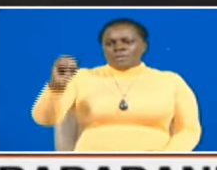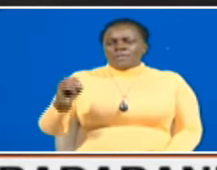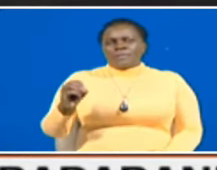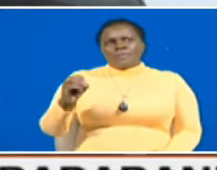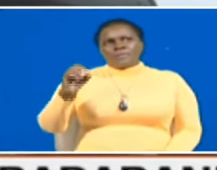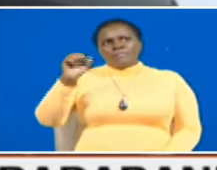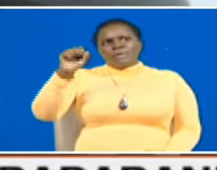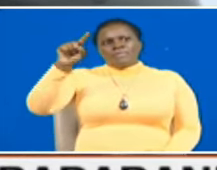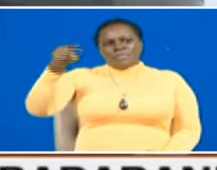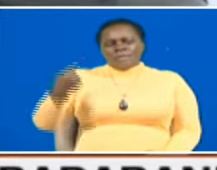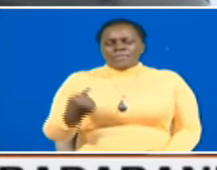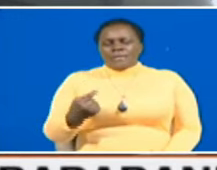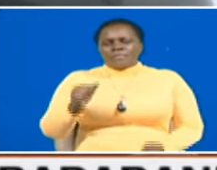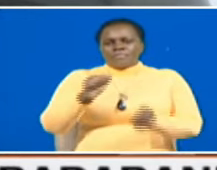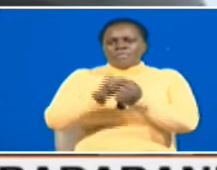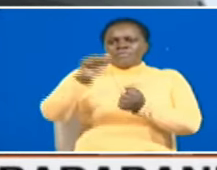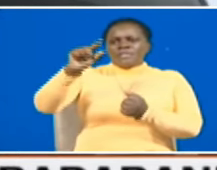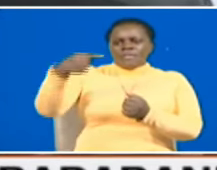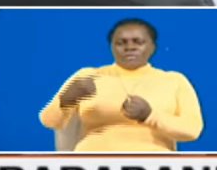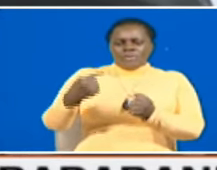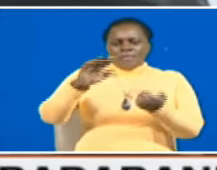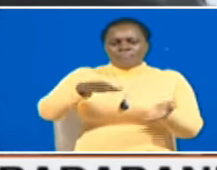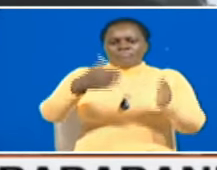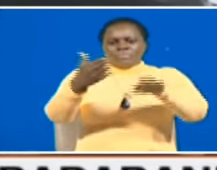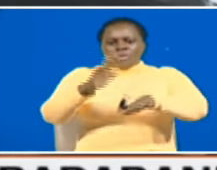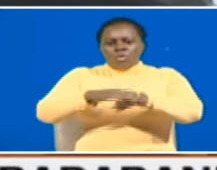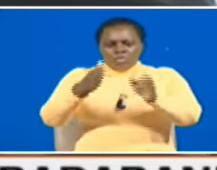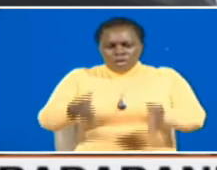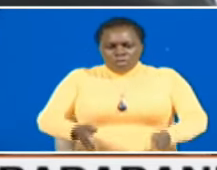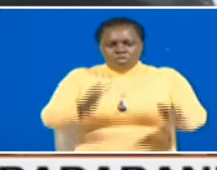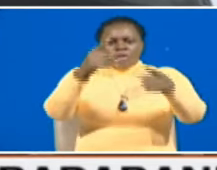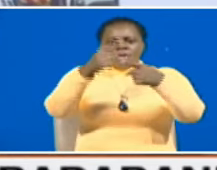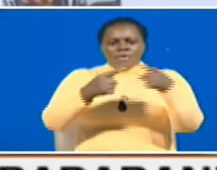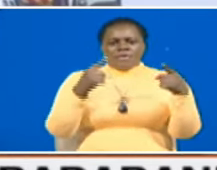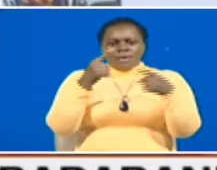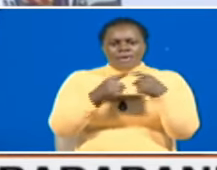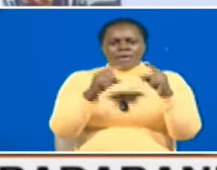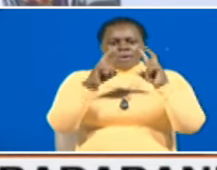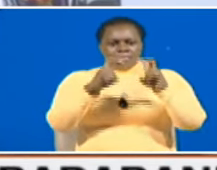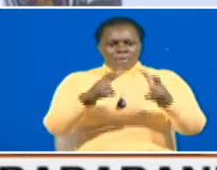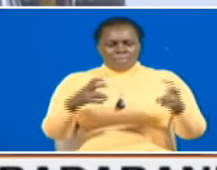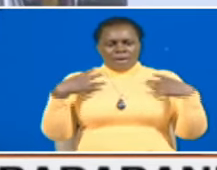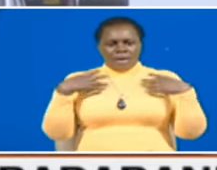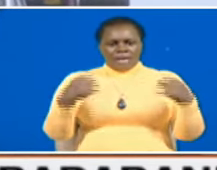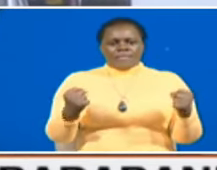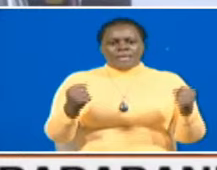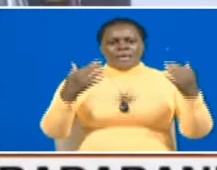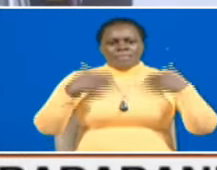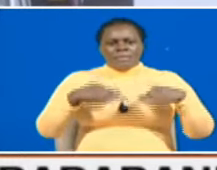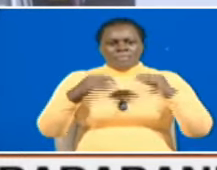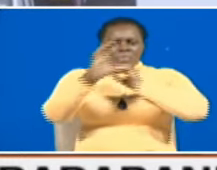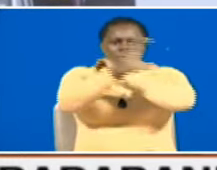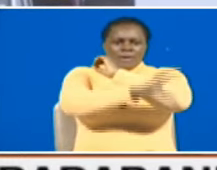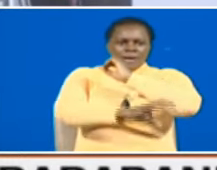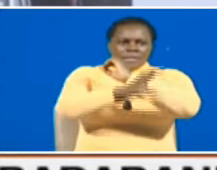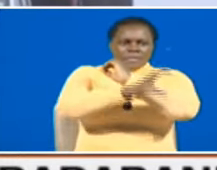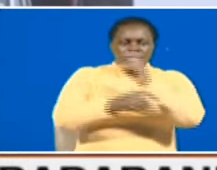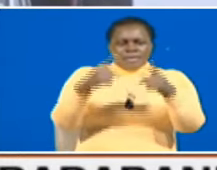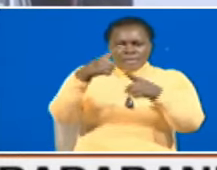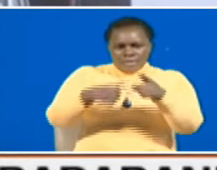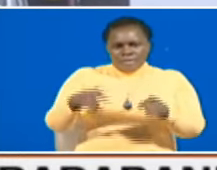watu 5,000 na 15,000 hupoteza maisha barabarani kila mwaka. Utafiti wa afya ya idadi ya watu nchini Kenya wa